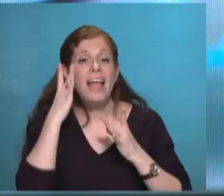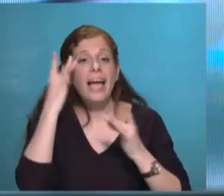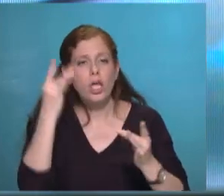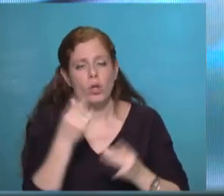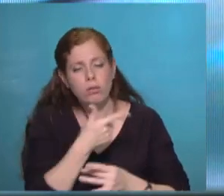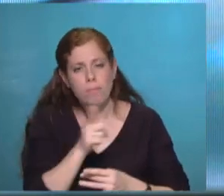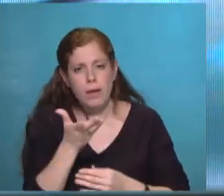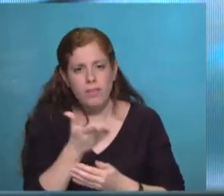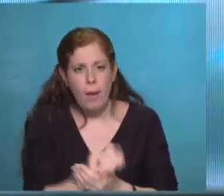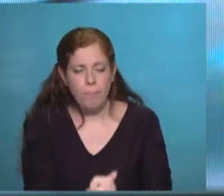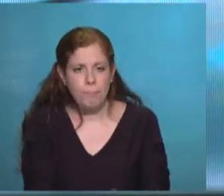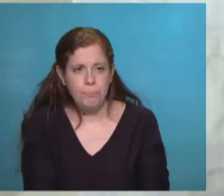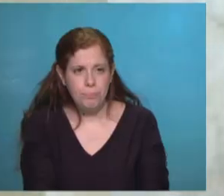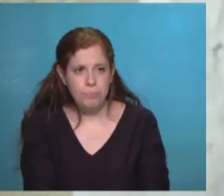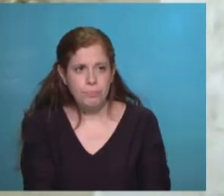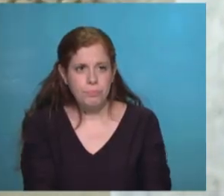בשטחים, כרמל דנגור.